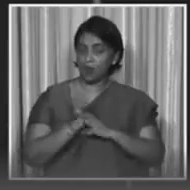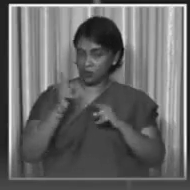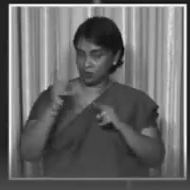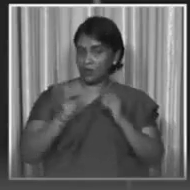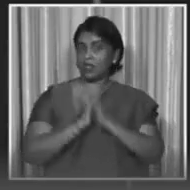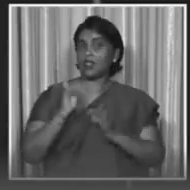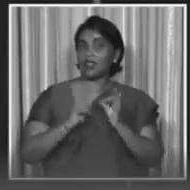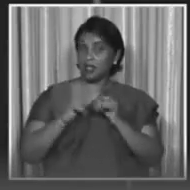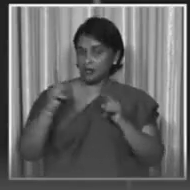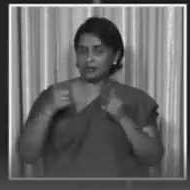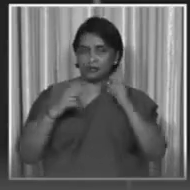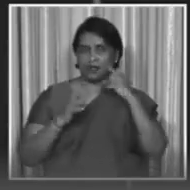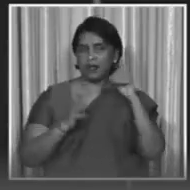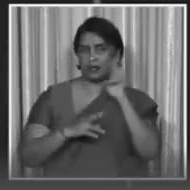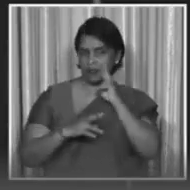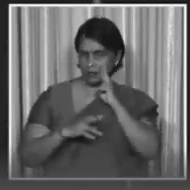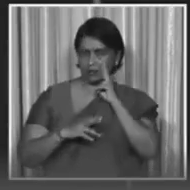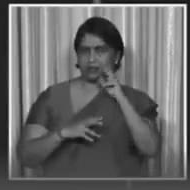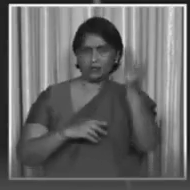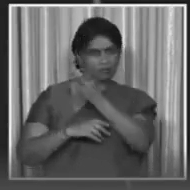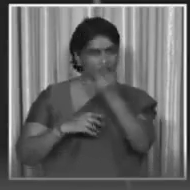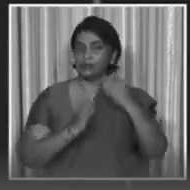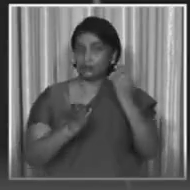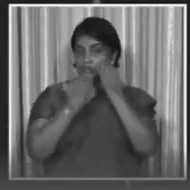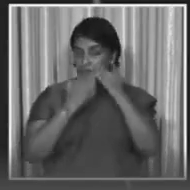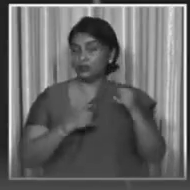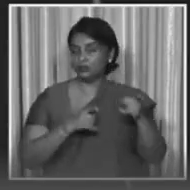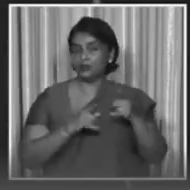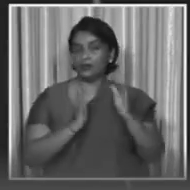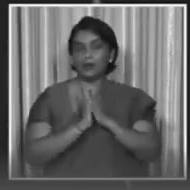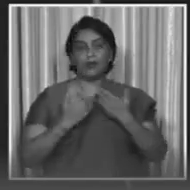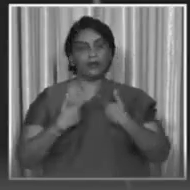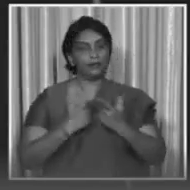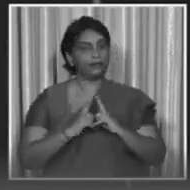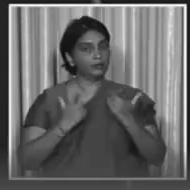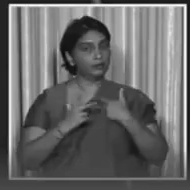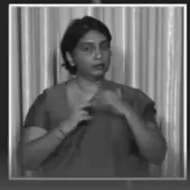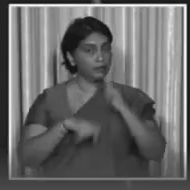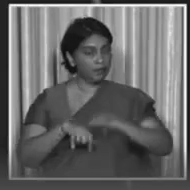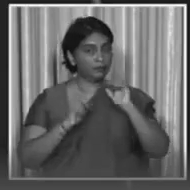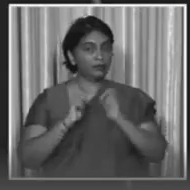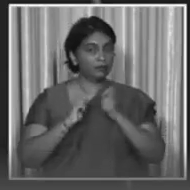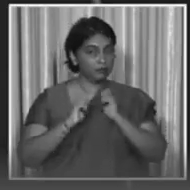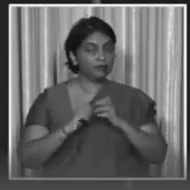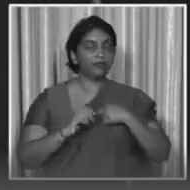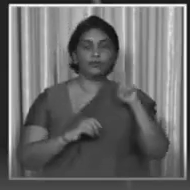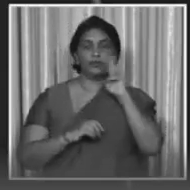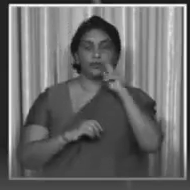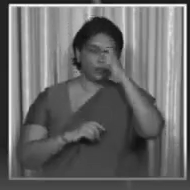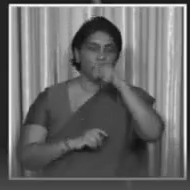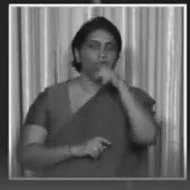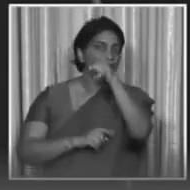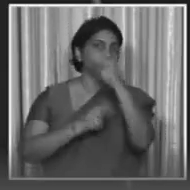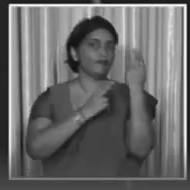මනුෂ්‍යනානයක්කාර ඇමතිවරයාටයි මන් දන්නේ රනිල් වික්‍රමසිංහ රෝමනාවක් තියනවාද කියලා මොකද මගේ ජීවිතේට මොන හරි අනතුරක් වුණොත් මම රනිල් වික්‍රමසිංහ මැතිතුමා